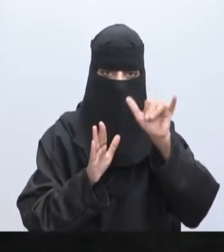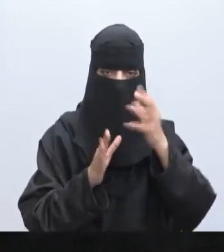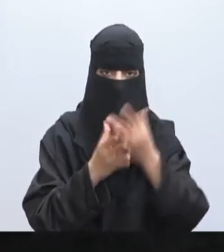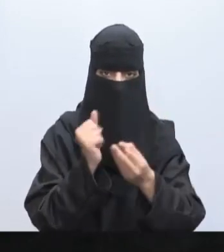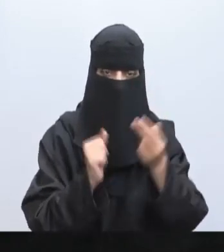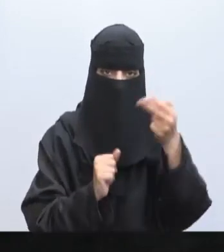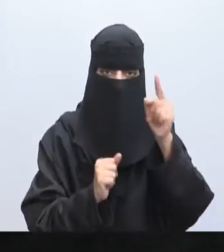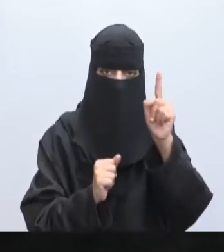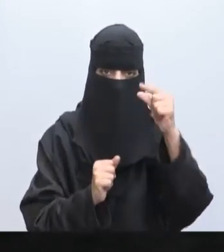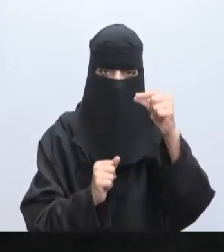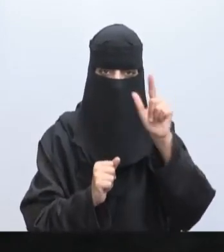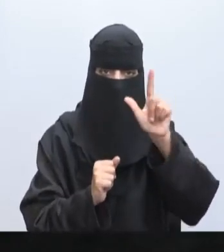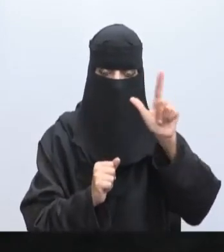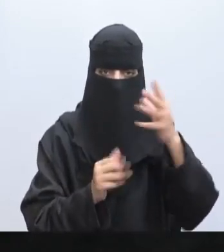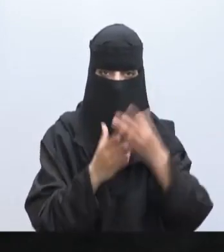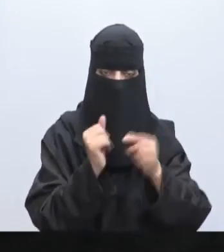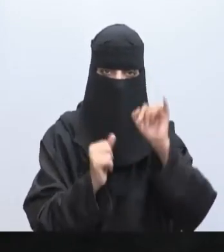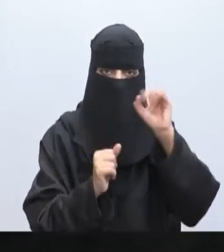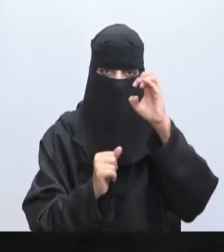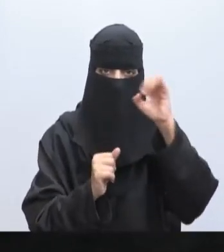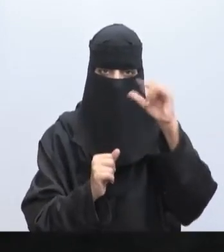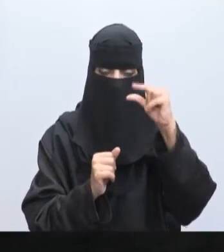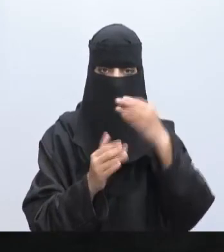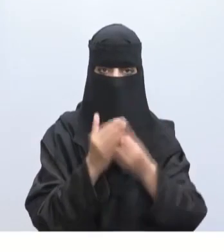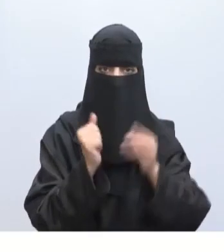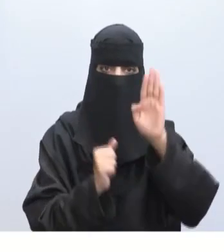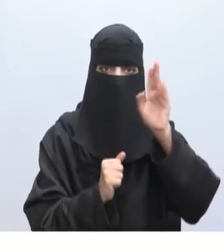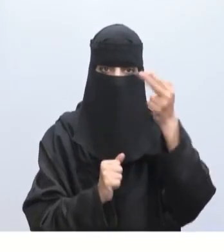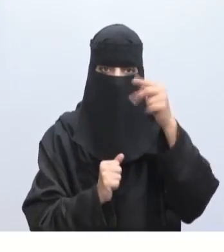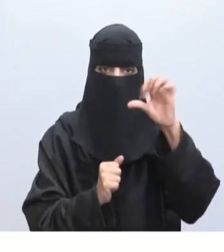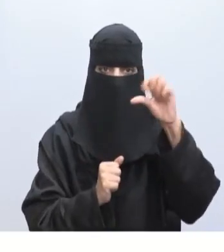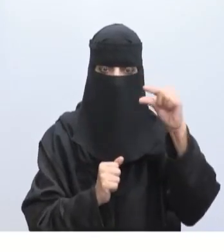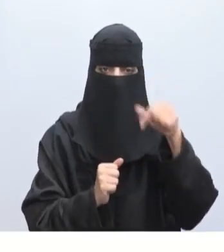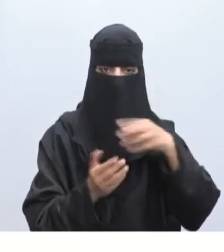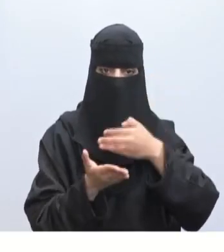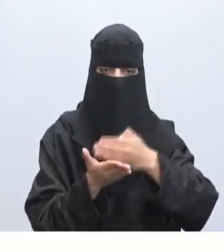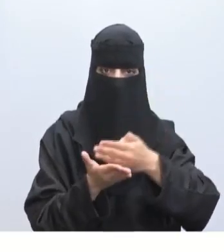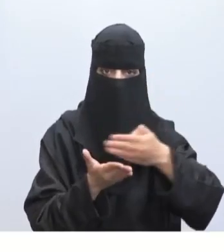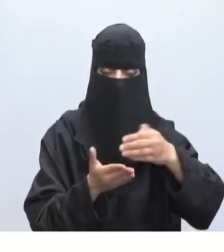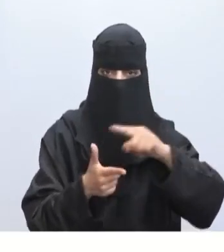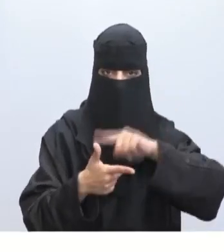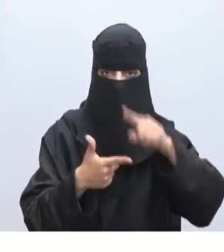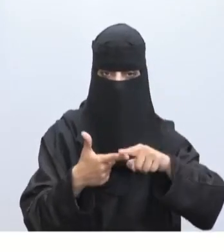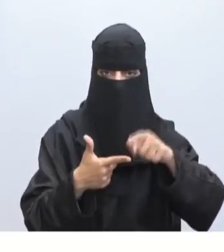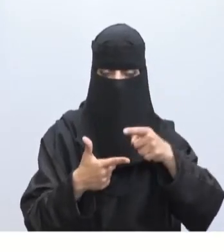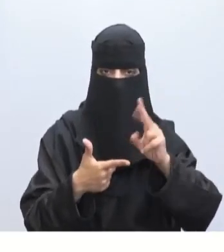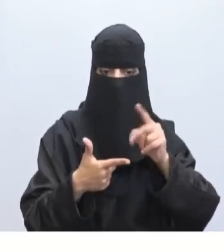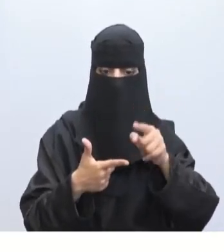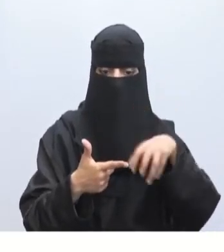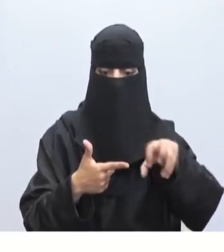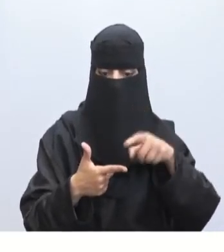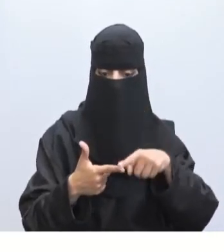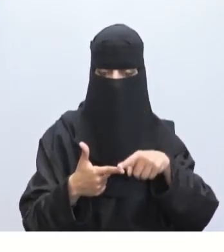عبد الله بن محمد بن سعود اذا هو الجزء الثاني من درسنا لهذا